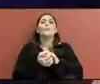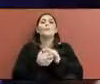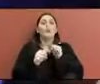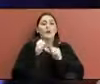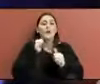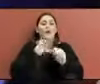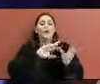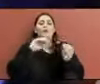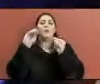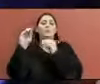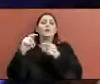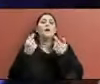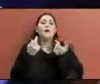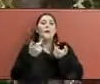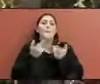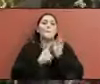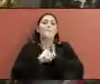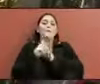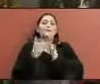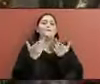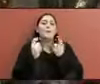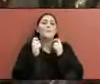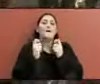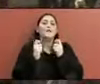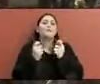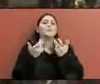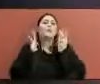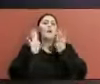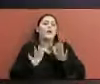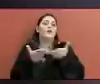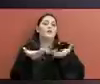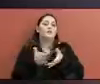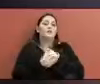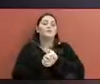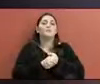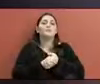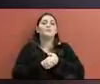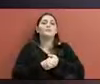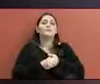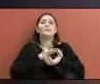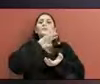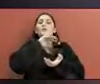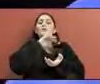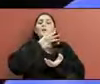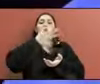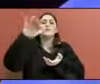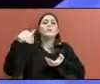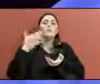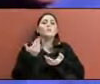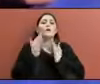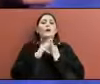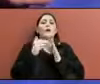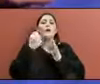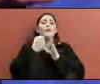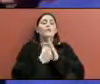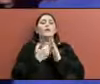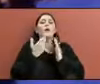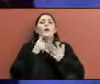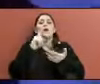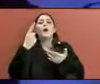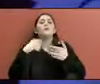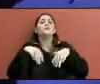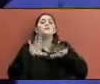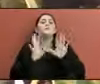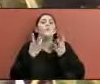dönmelerini sağladı. Mecbur kıldı. Evet. Bu noktada yaşlılarımız evde yalnızlaşmasınlar.